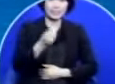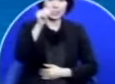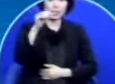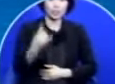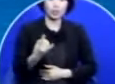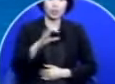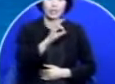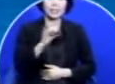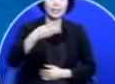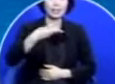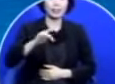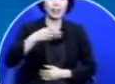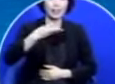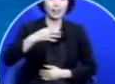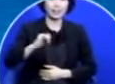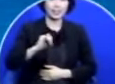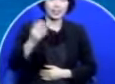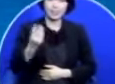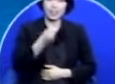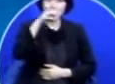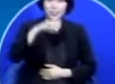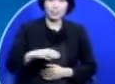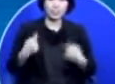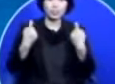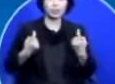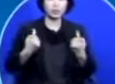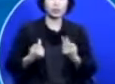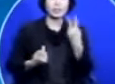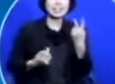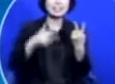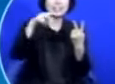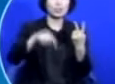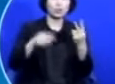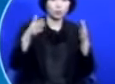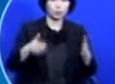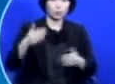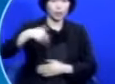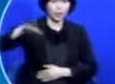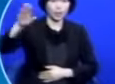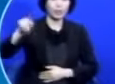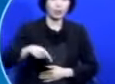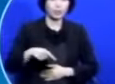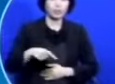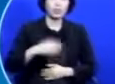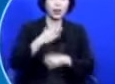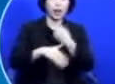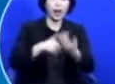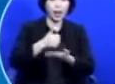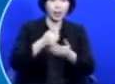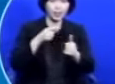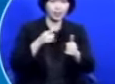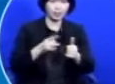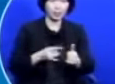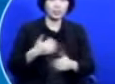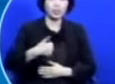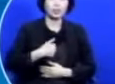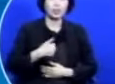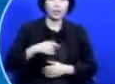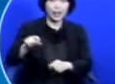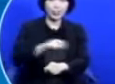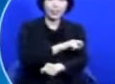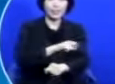성지순례 2 주관을 다녀왓습니다 하나님께서 저에게 에 특별하게